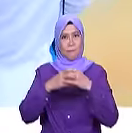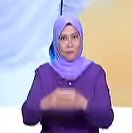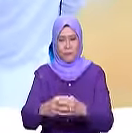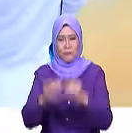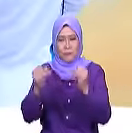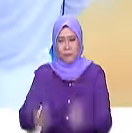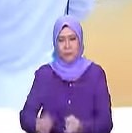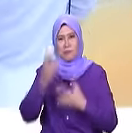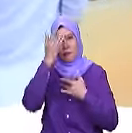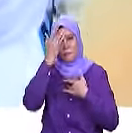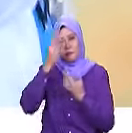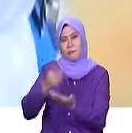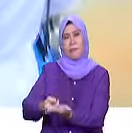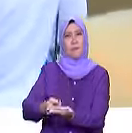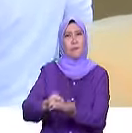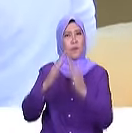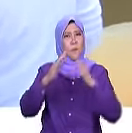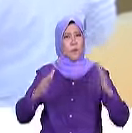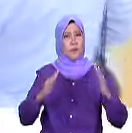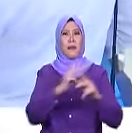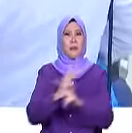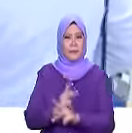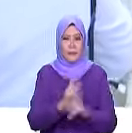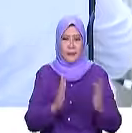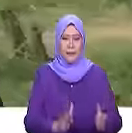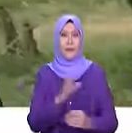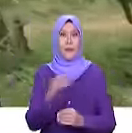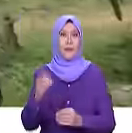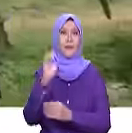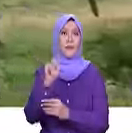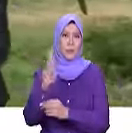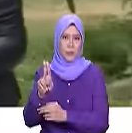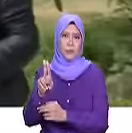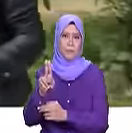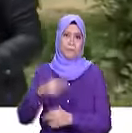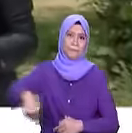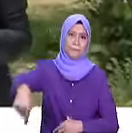yang terlantar di rumah, penjaga dan orang kurang upaya.